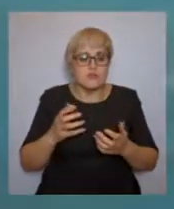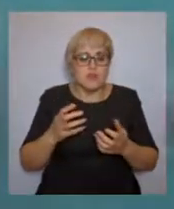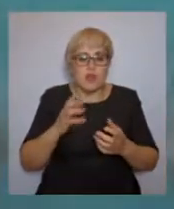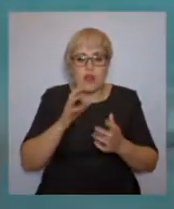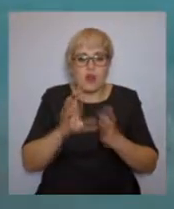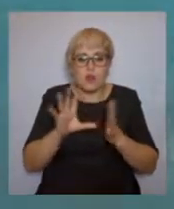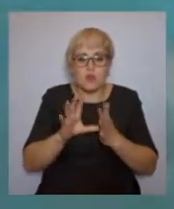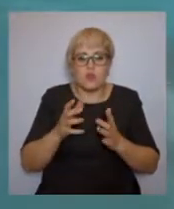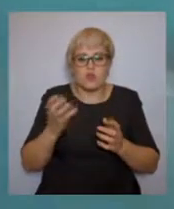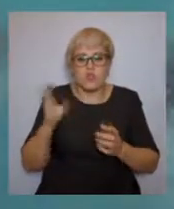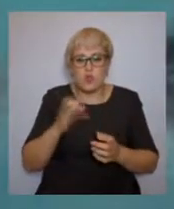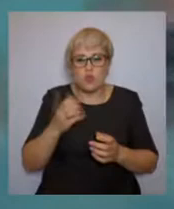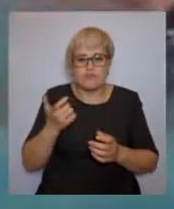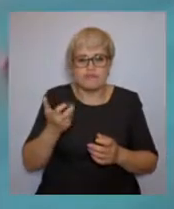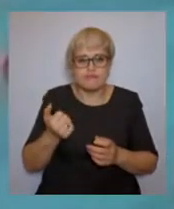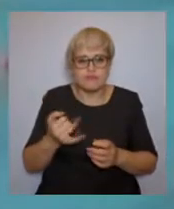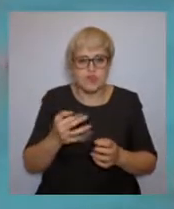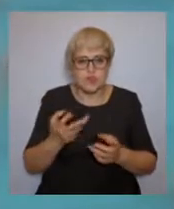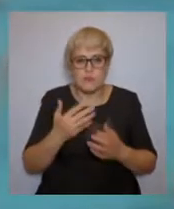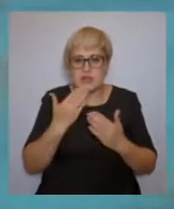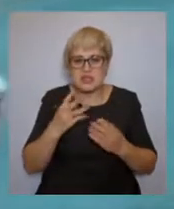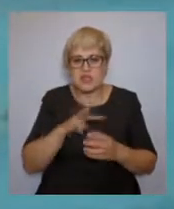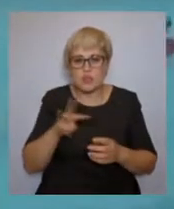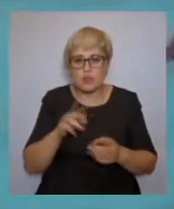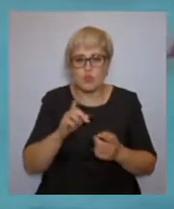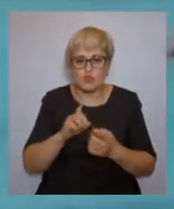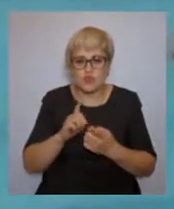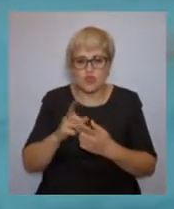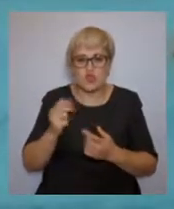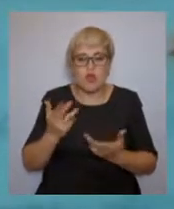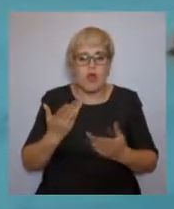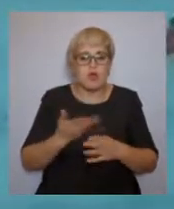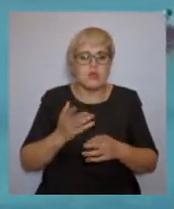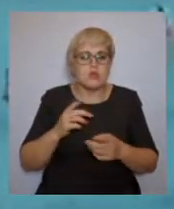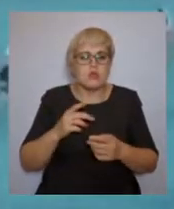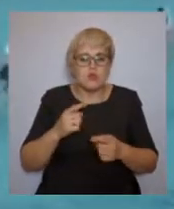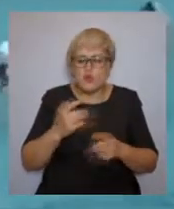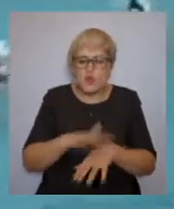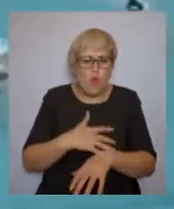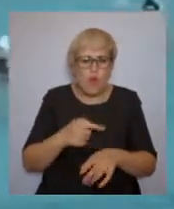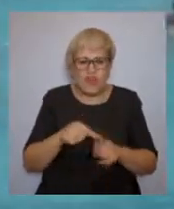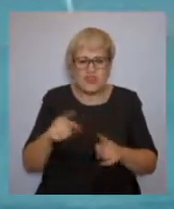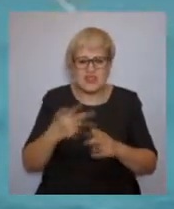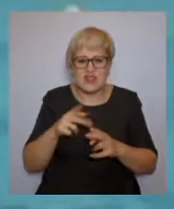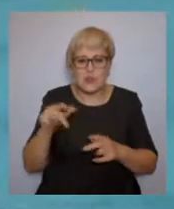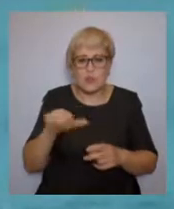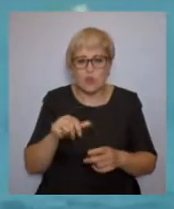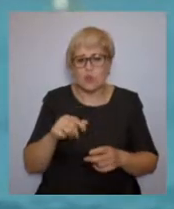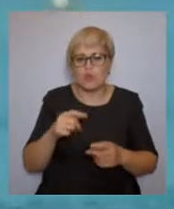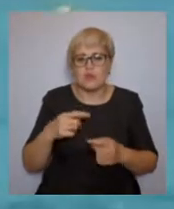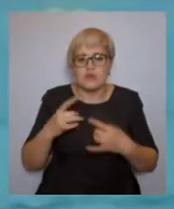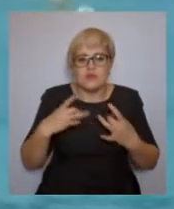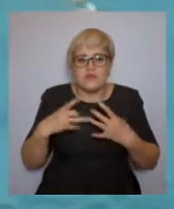отсчитывать последнюю минуту встречи так как долго объекта эта минута на трибунах истерику чуть больше 30 секунд